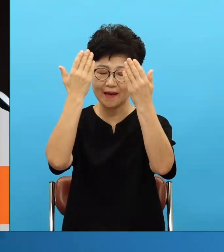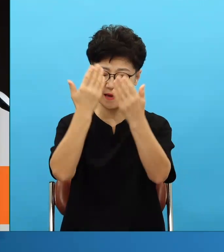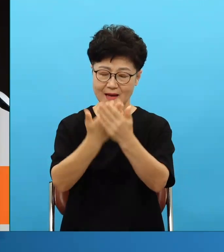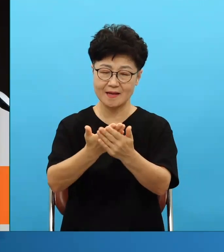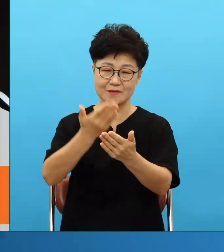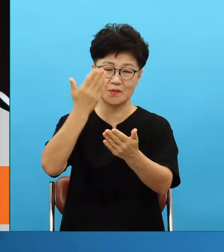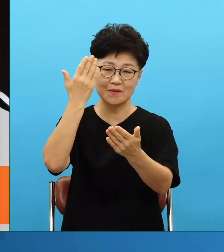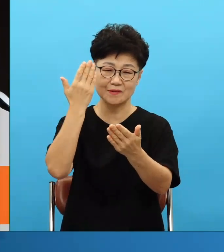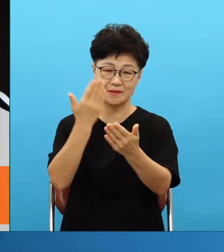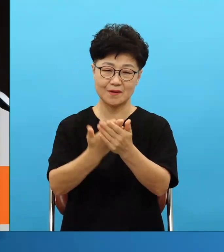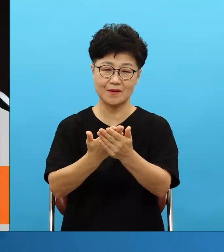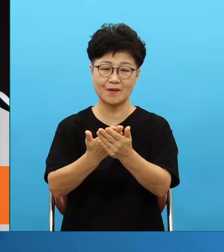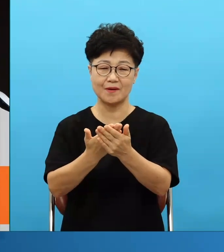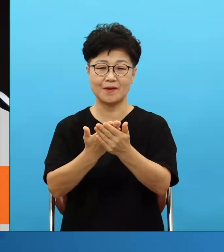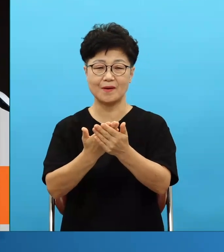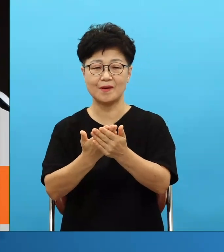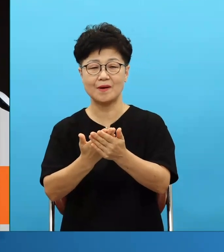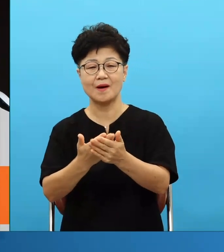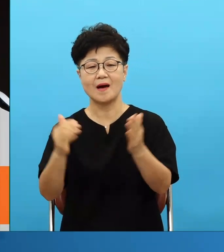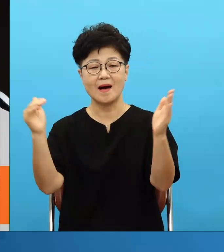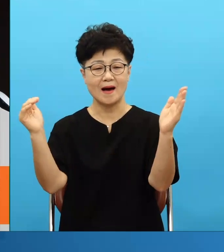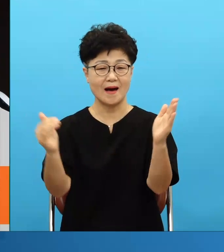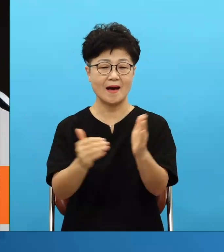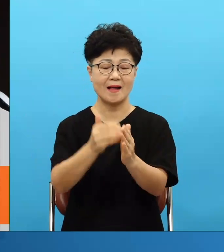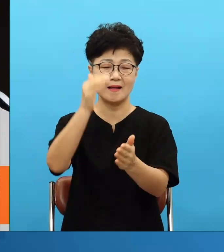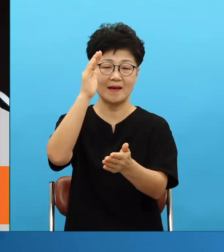찬송하게 하소서.